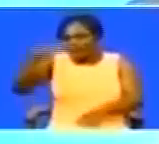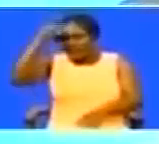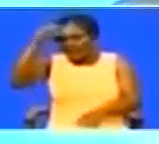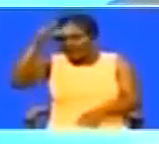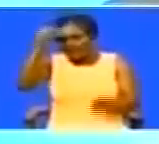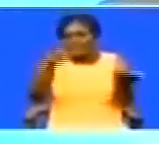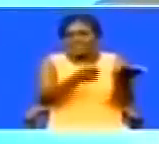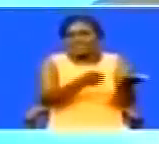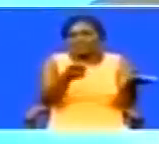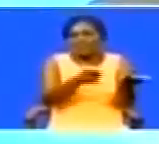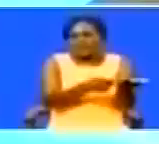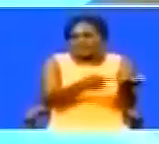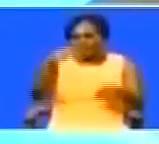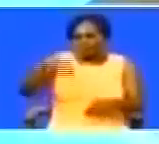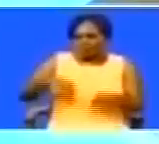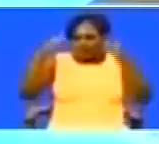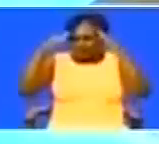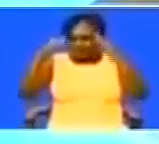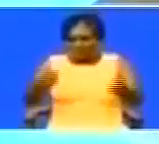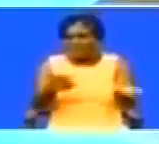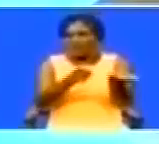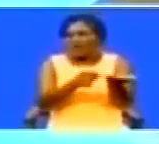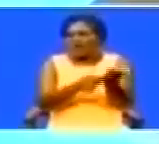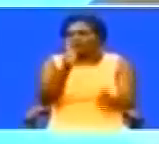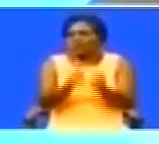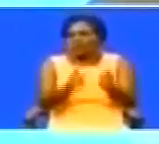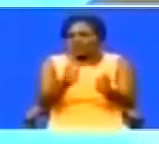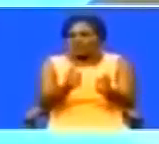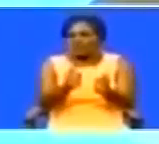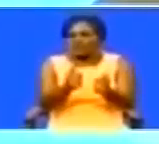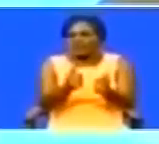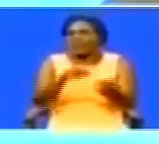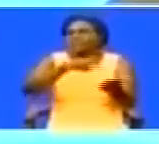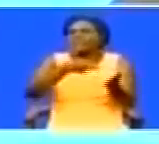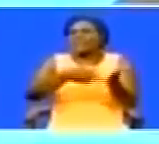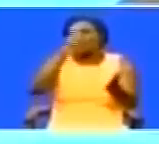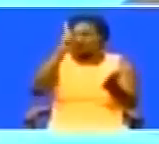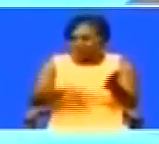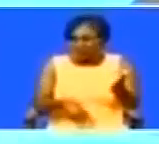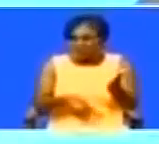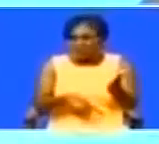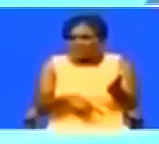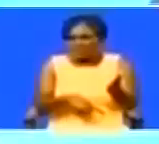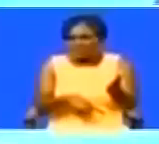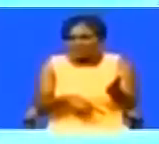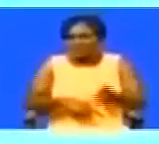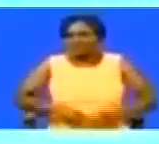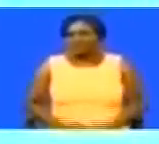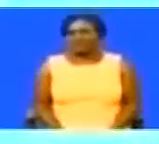mengi kutokana na lugha ya ule ya Kiswahili. Leo tukiangalia msamiati wa kunanganika. Je, maana kunanganika ni